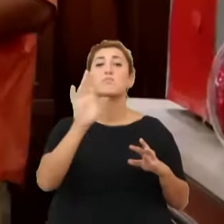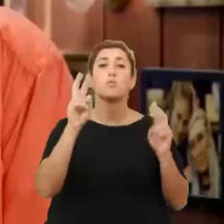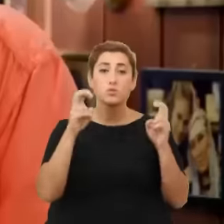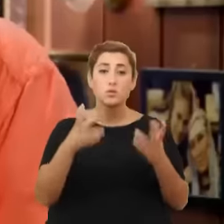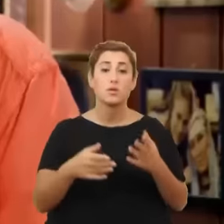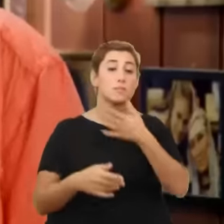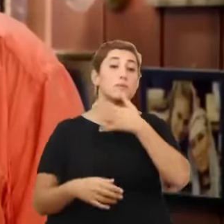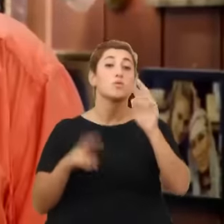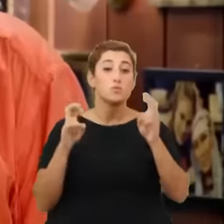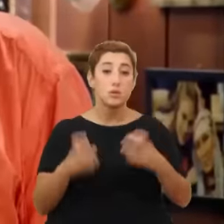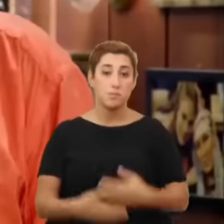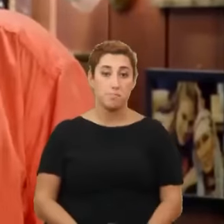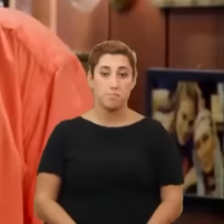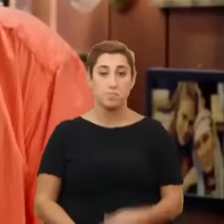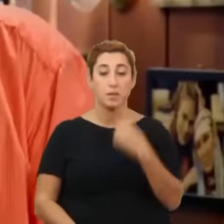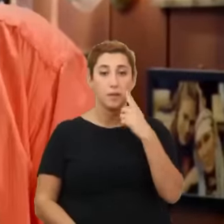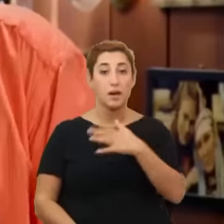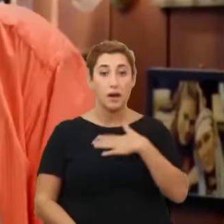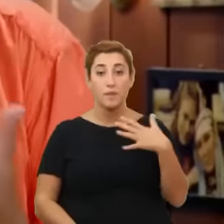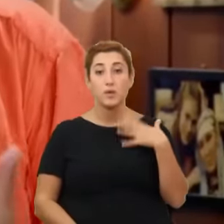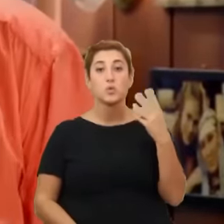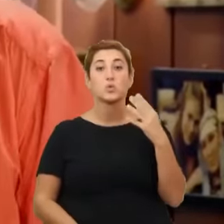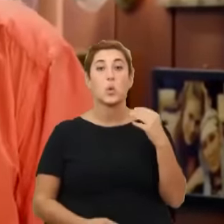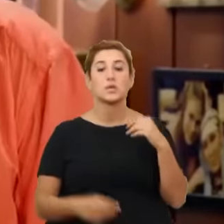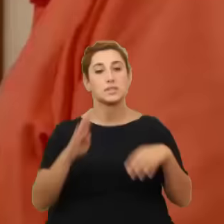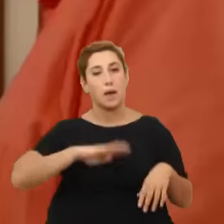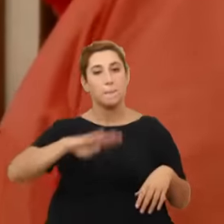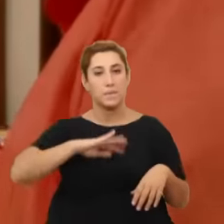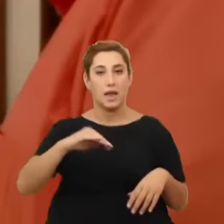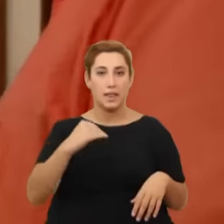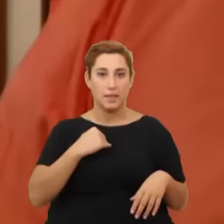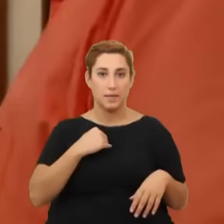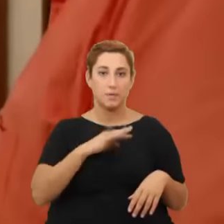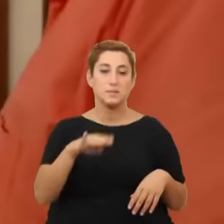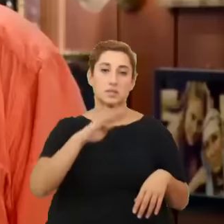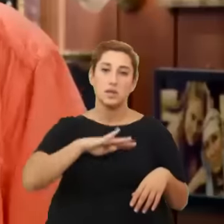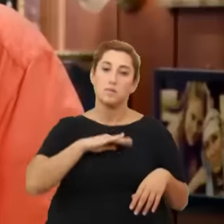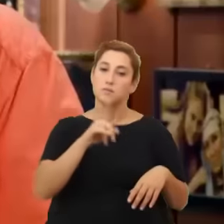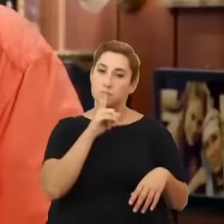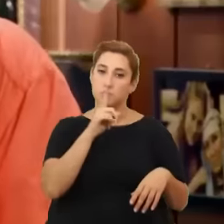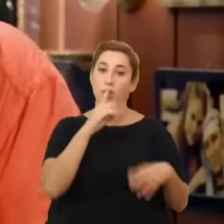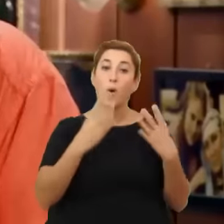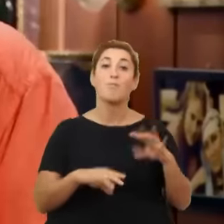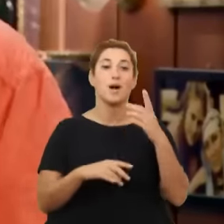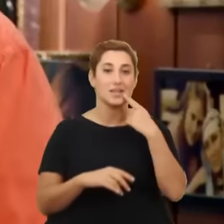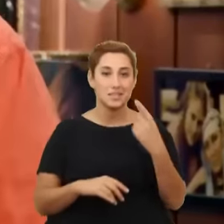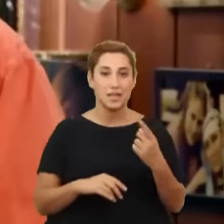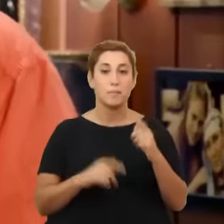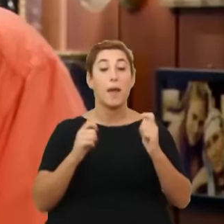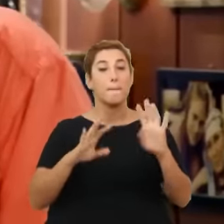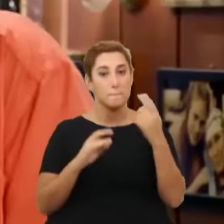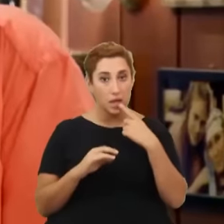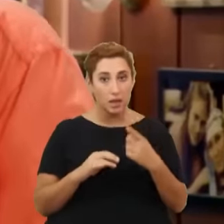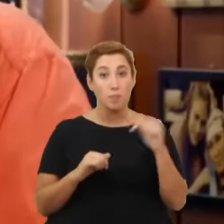konuyu? Bilmiyor musun konuyu? Bak ana, çok sabrettim ben. Ivarım var her şeyden. Ya olmaz dedim. Yapma